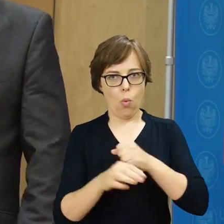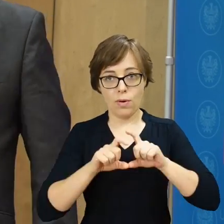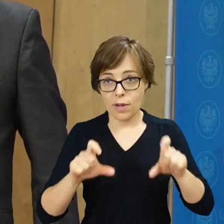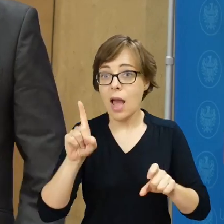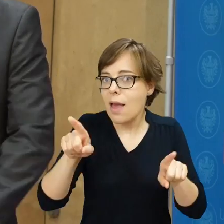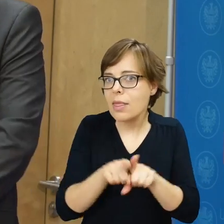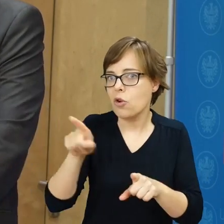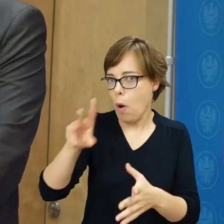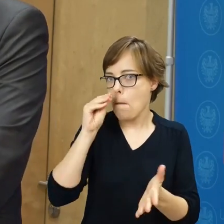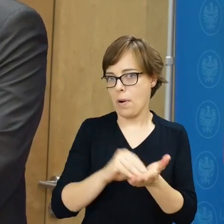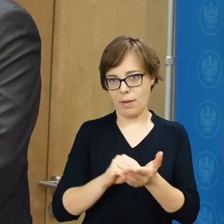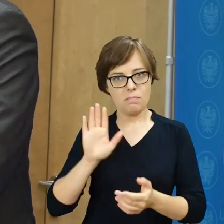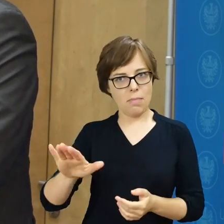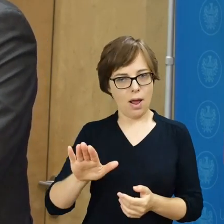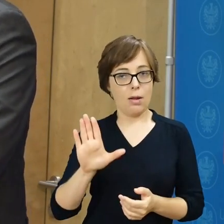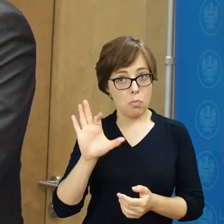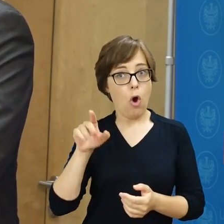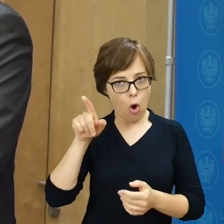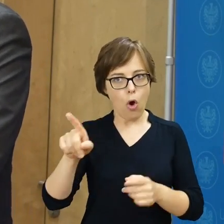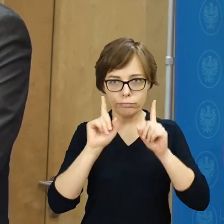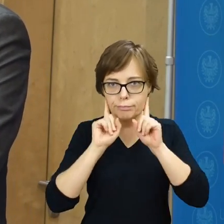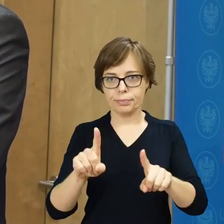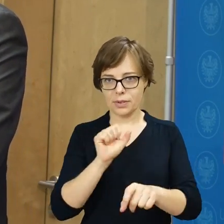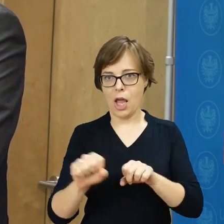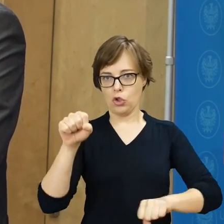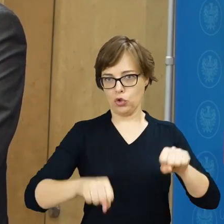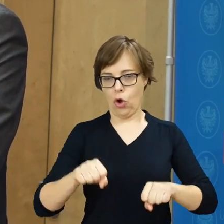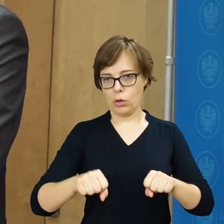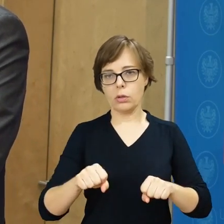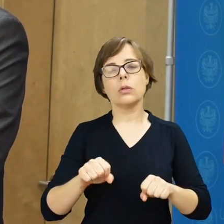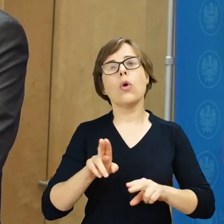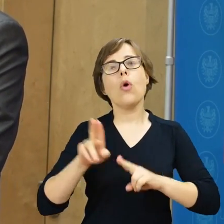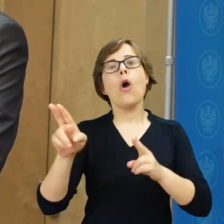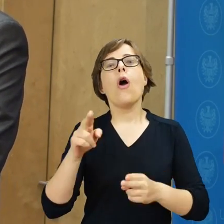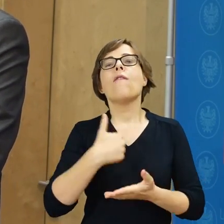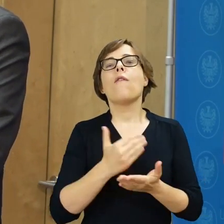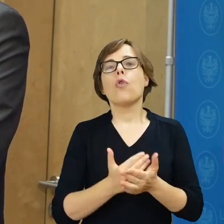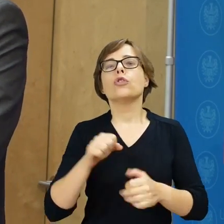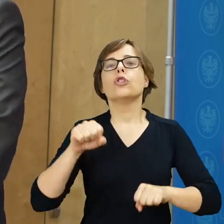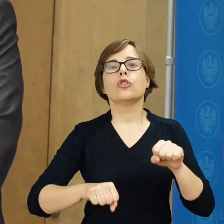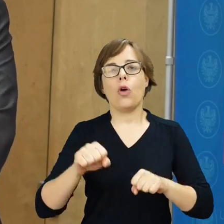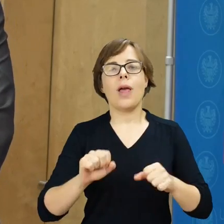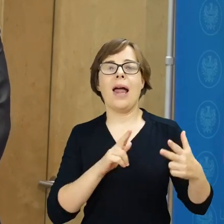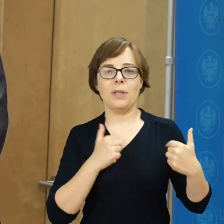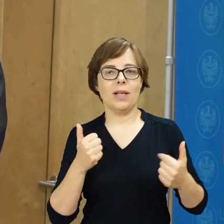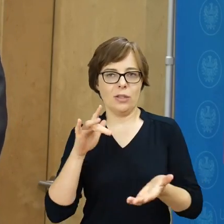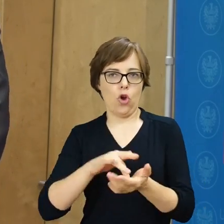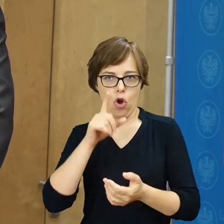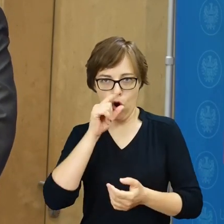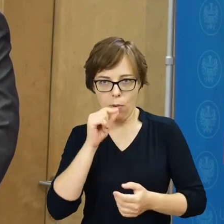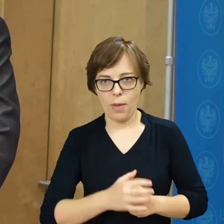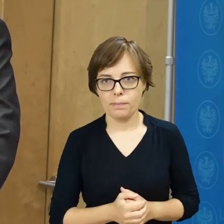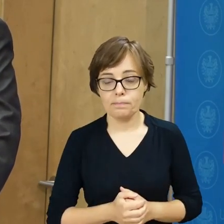przecież pełni urząd sędziego Wojewódzkiego Sądu Administracyjnego w Opolu. Cieszę się, że mogę